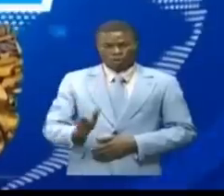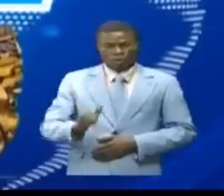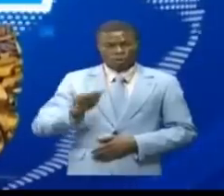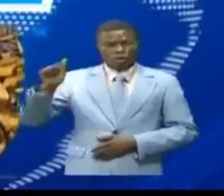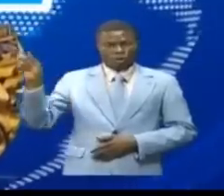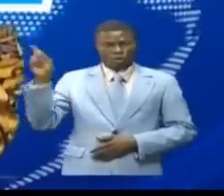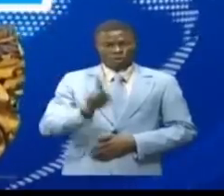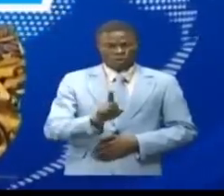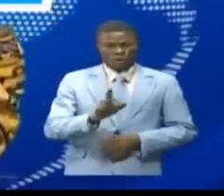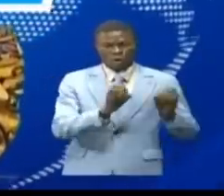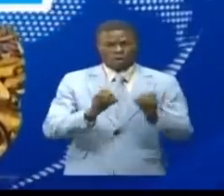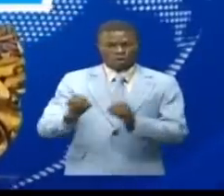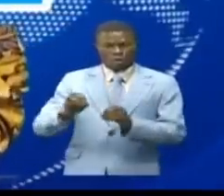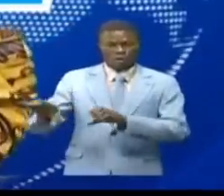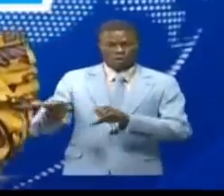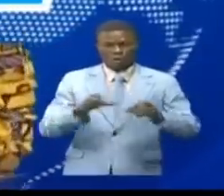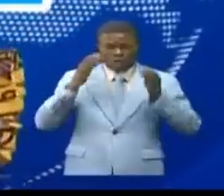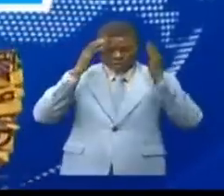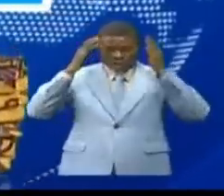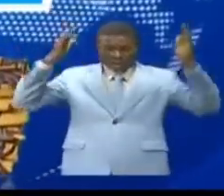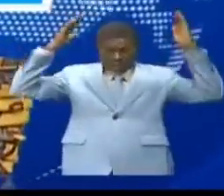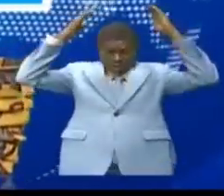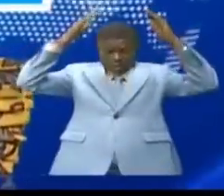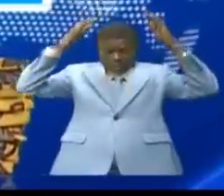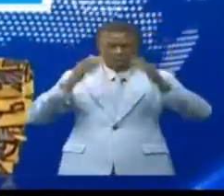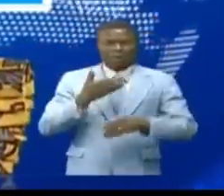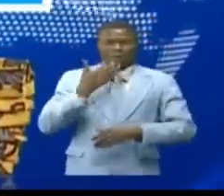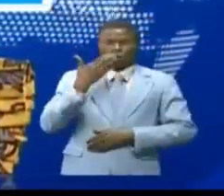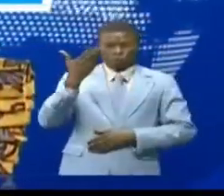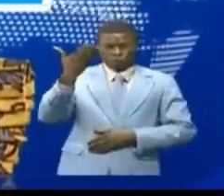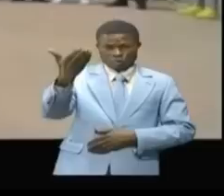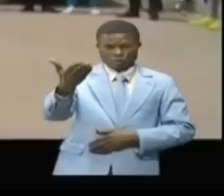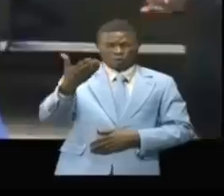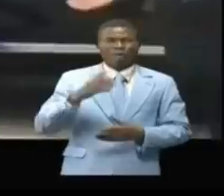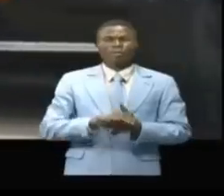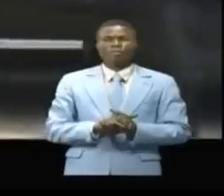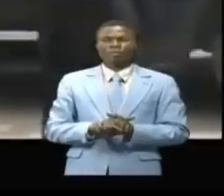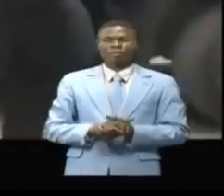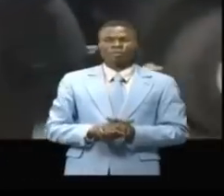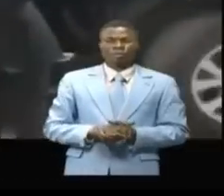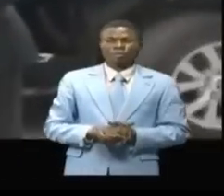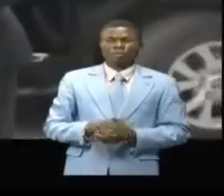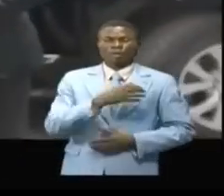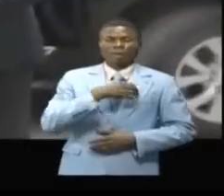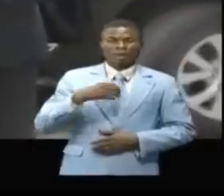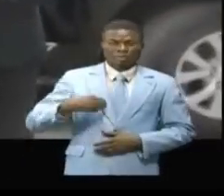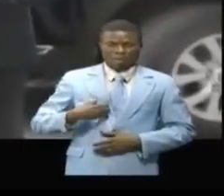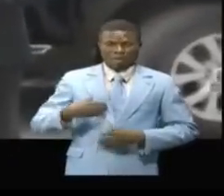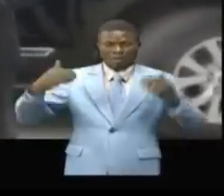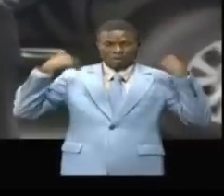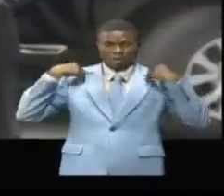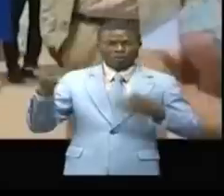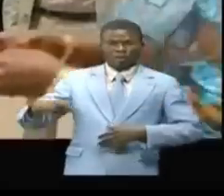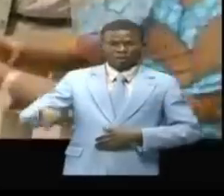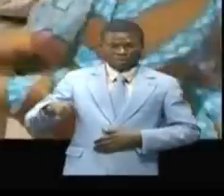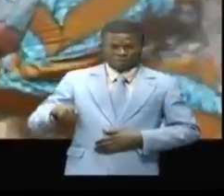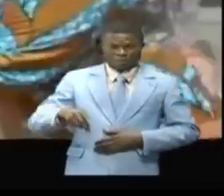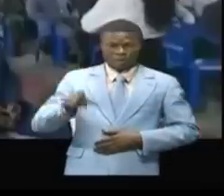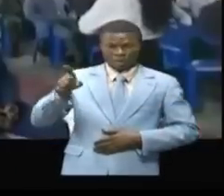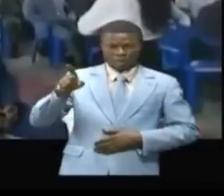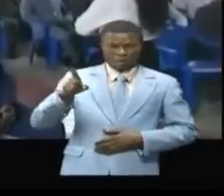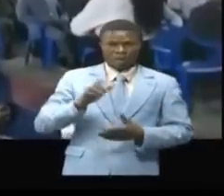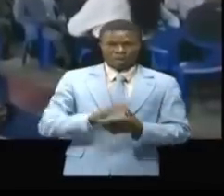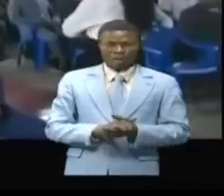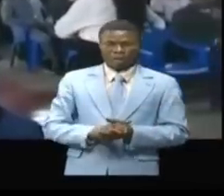personnellement présidé cette cérémonie de clôture. Richard Kalala Junior, reportage. La gouverneure du Olomami Lyumba Kalenga Mushimbi Isabelle